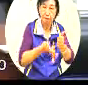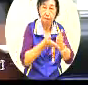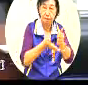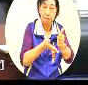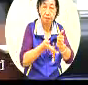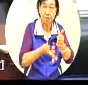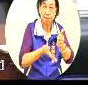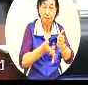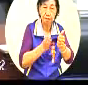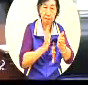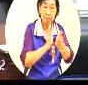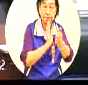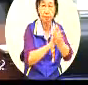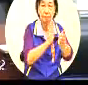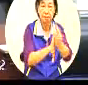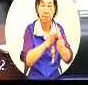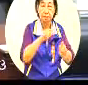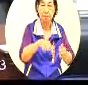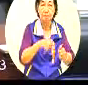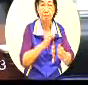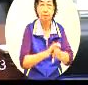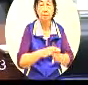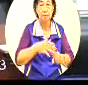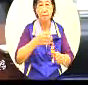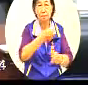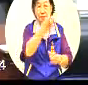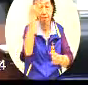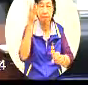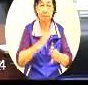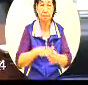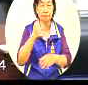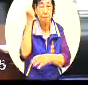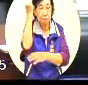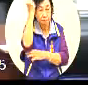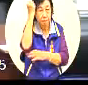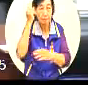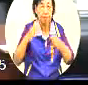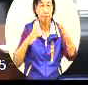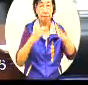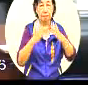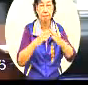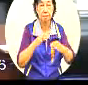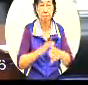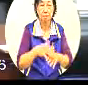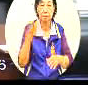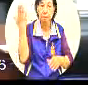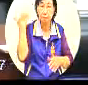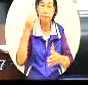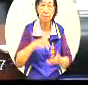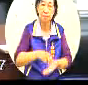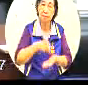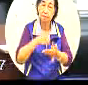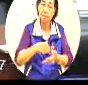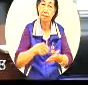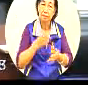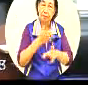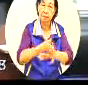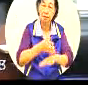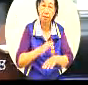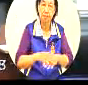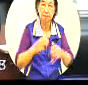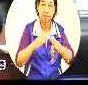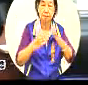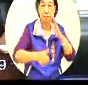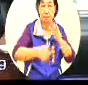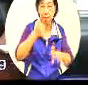宅，我相信这个也是市长当初你的政见上面有提出来的。那所以市长，因为为什么这么